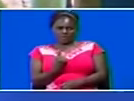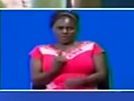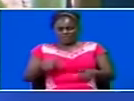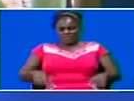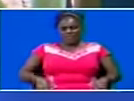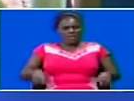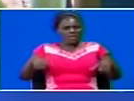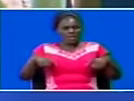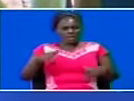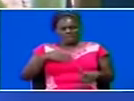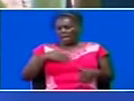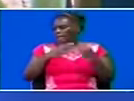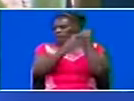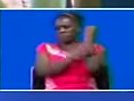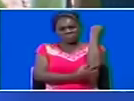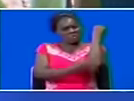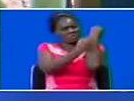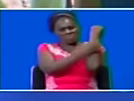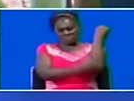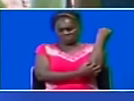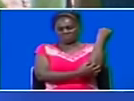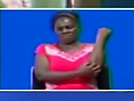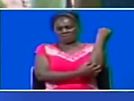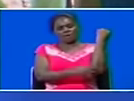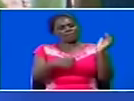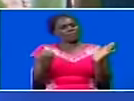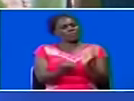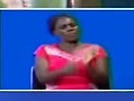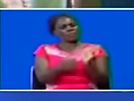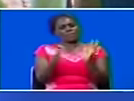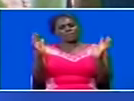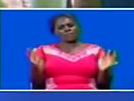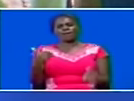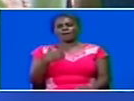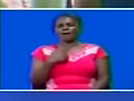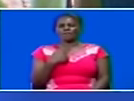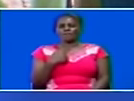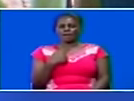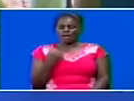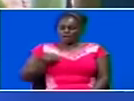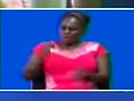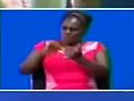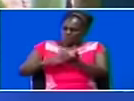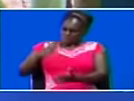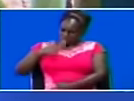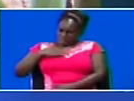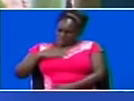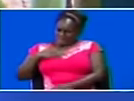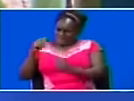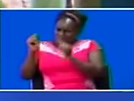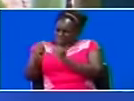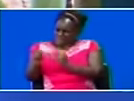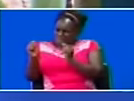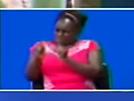maisha ya hoehae, ni shida kwa sababu kama mke wangu vile anavyoumwa kwa